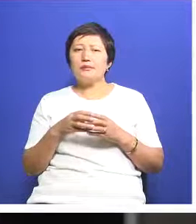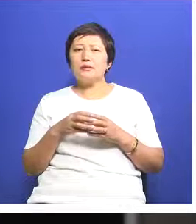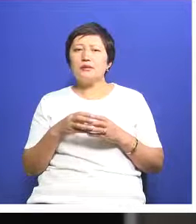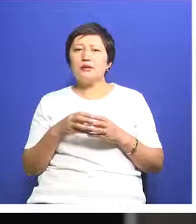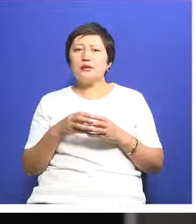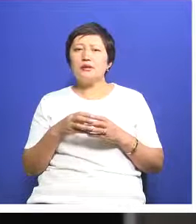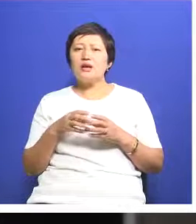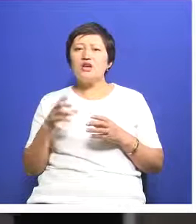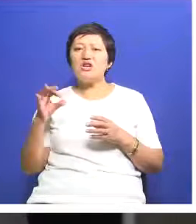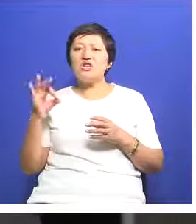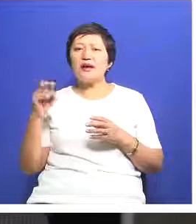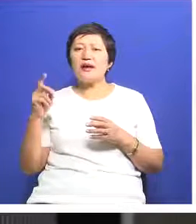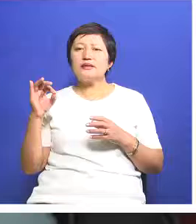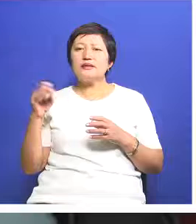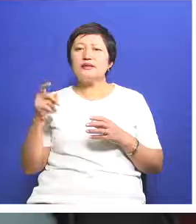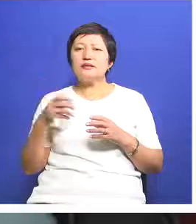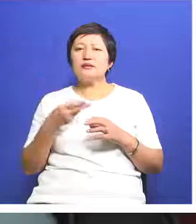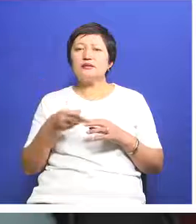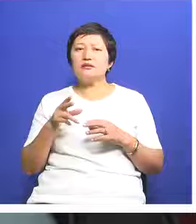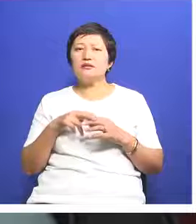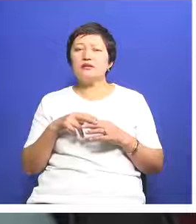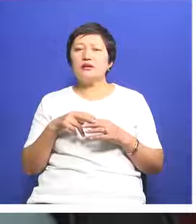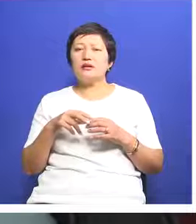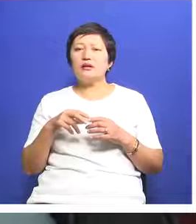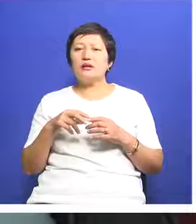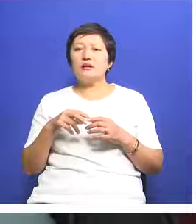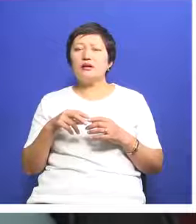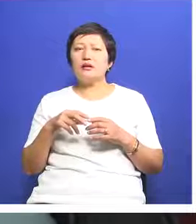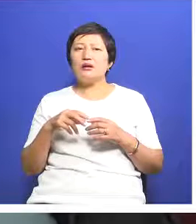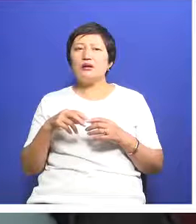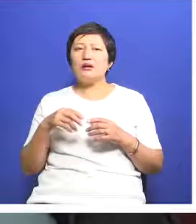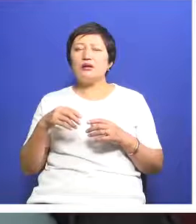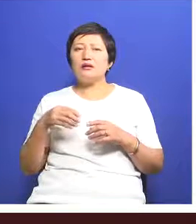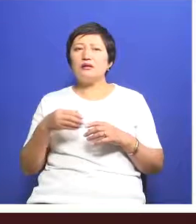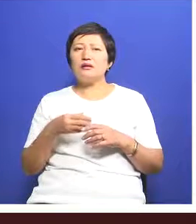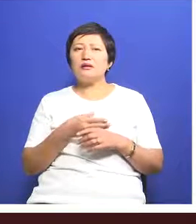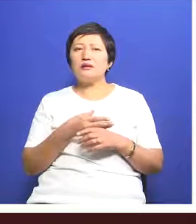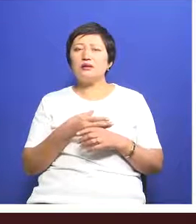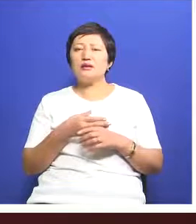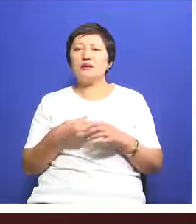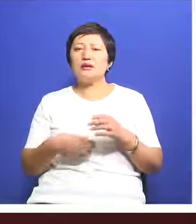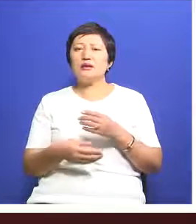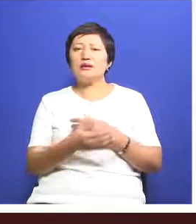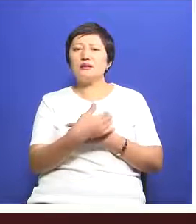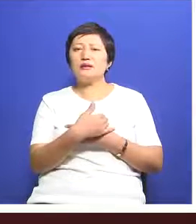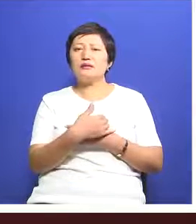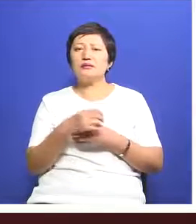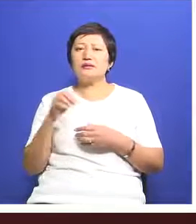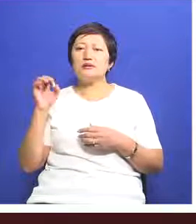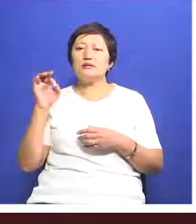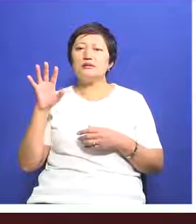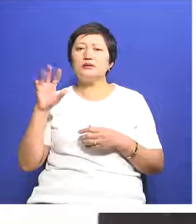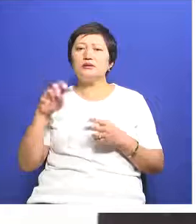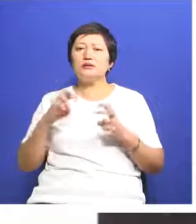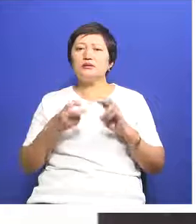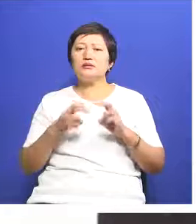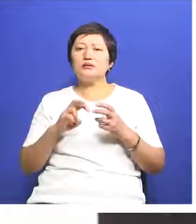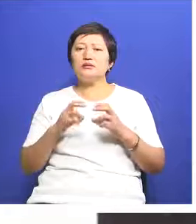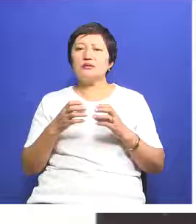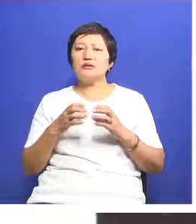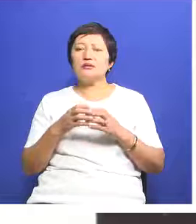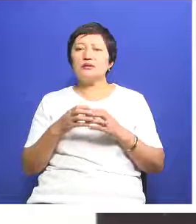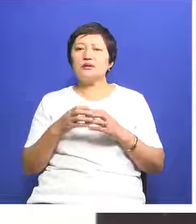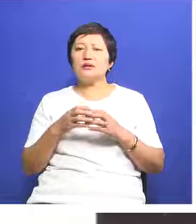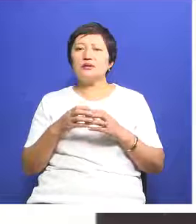сөйтіп жатып айтып, там жасқа негізге. Жақсы. Онда тағы да қайтып келеміз сіздерге жарық мәселесі бойынша. Сосын осы ұсынысымен тағы